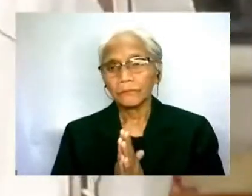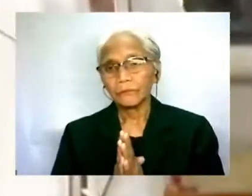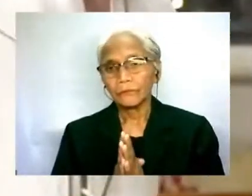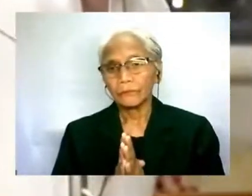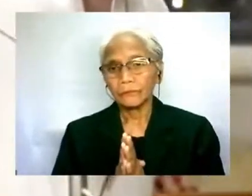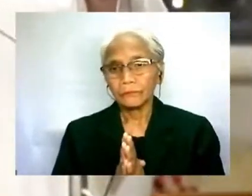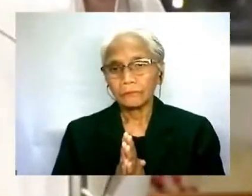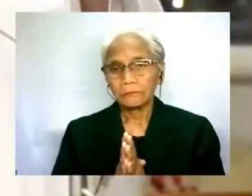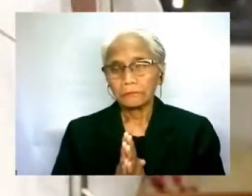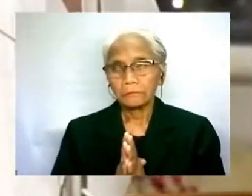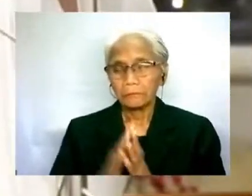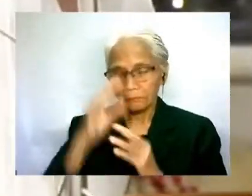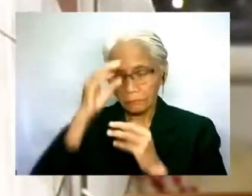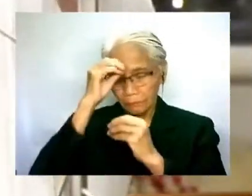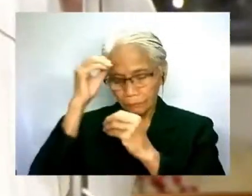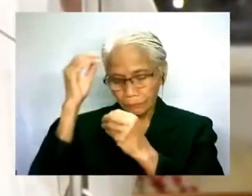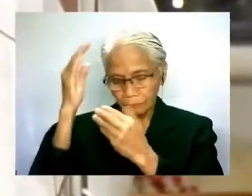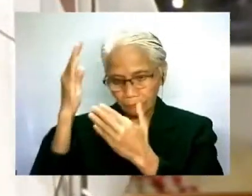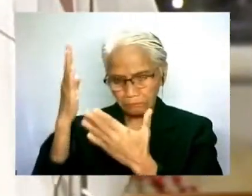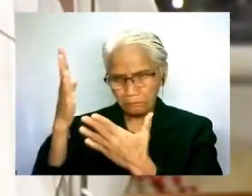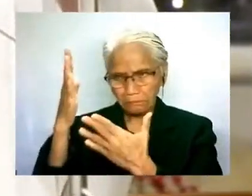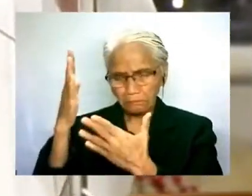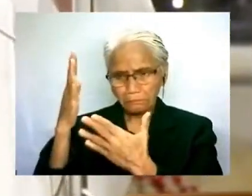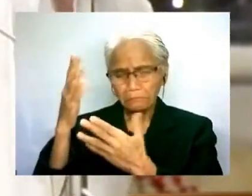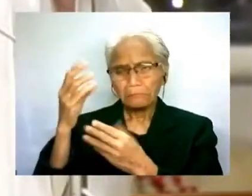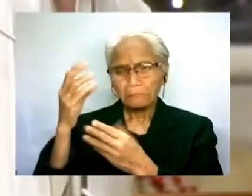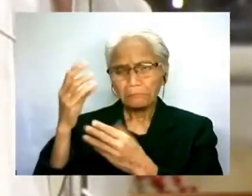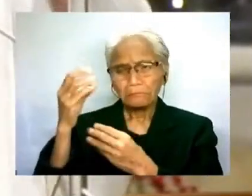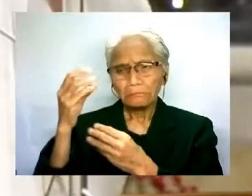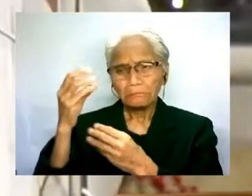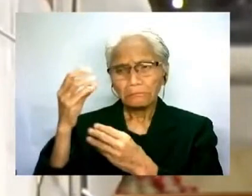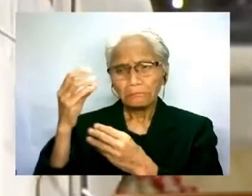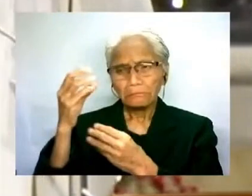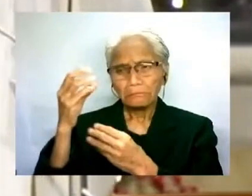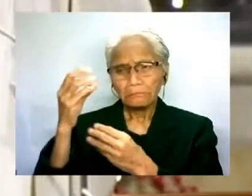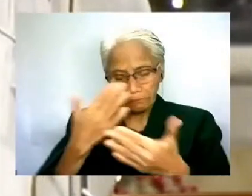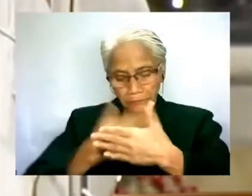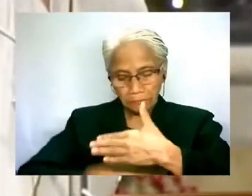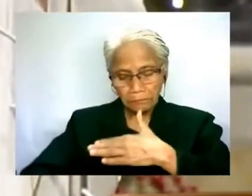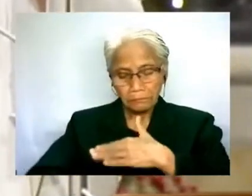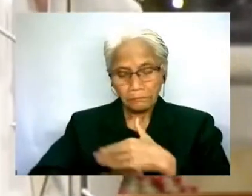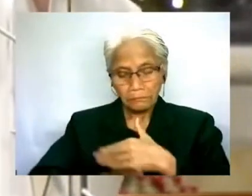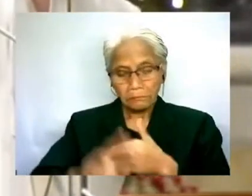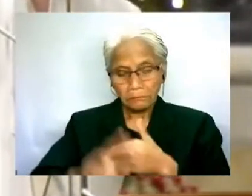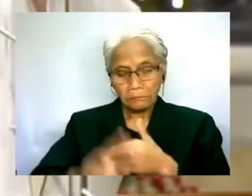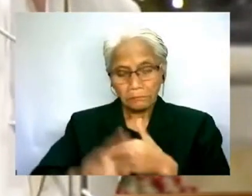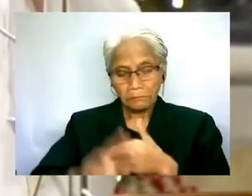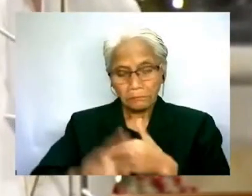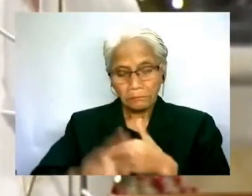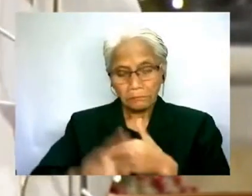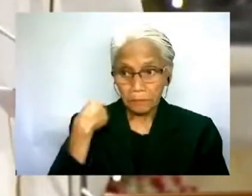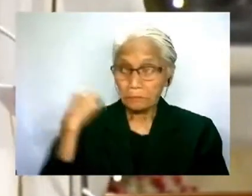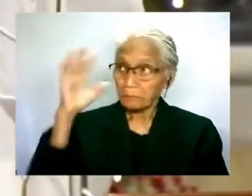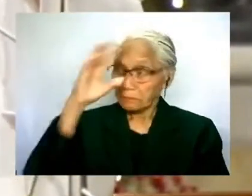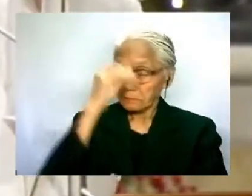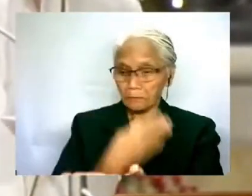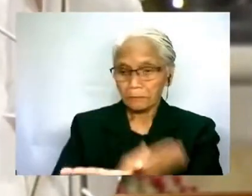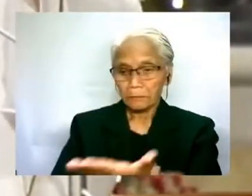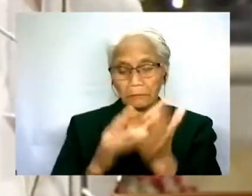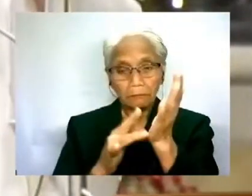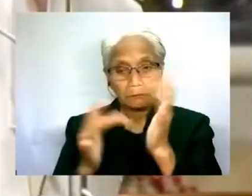Ama, niloob mong isilang ng Birheng Maria ang iyong anak na si Jesus.